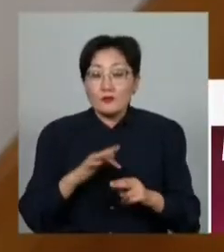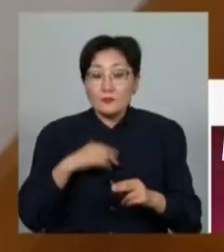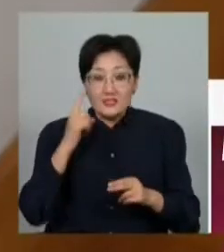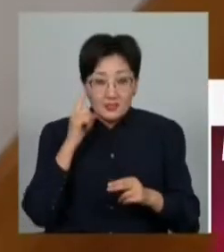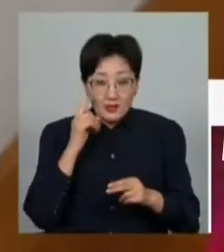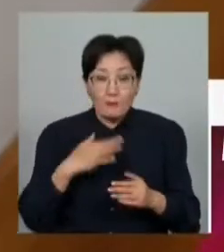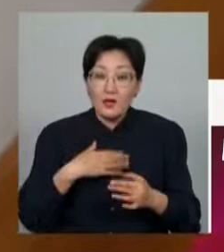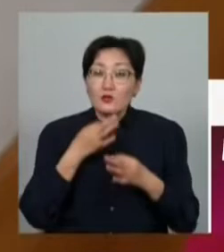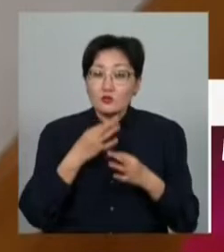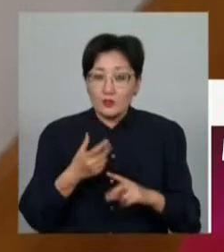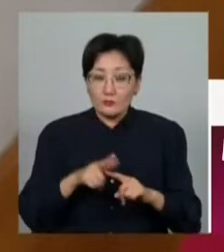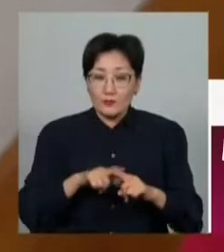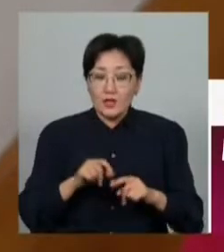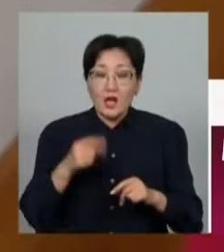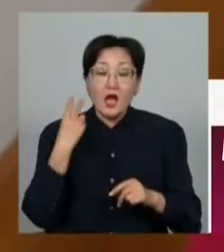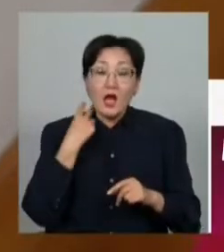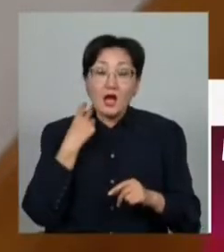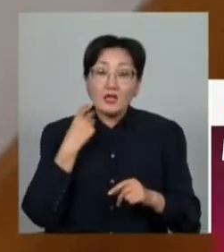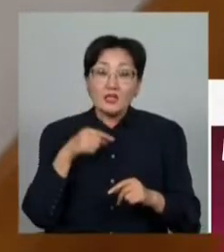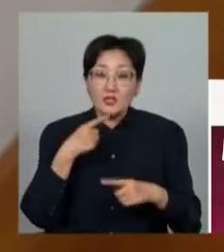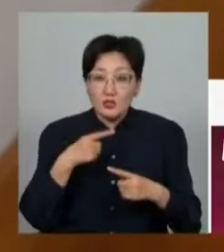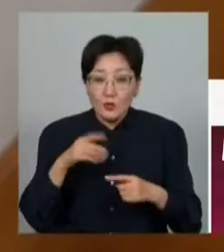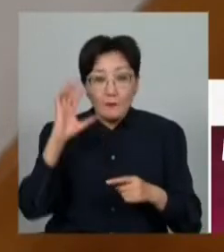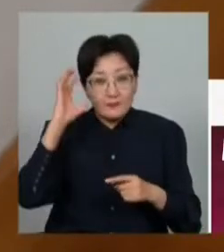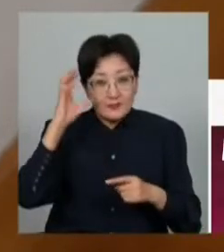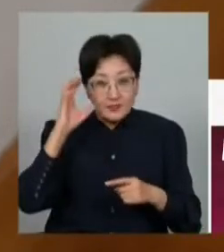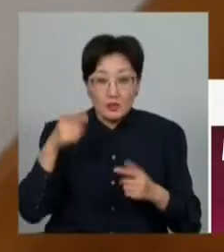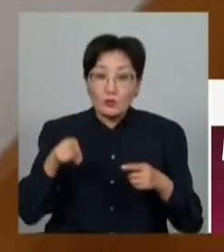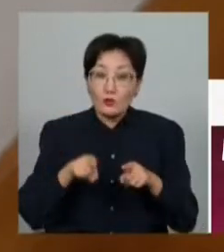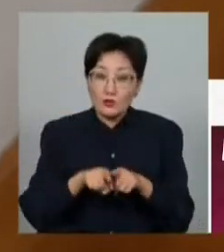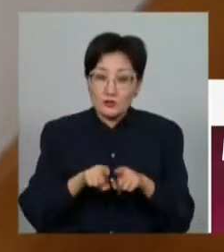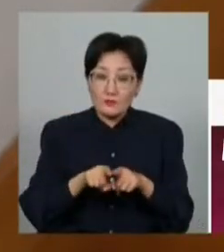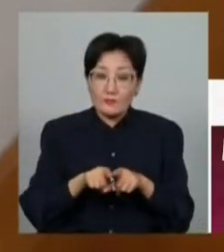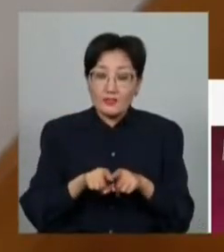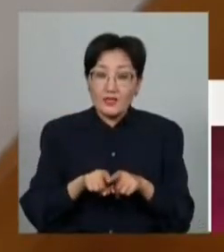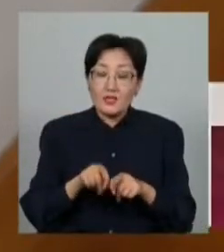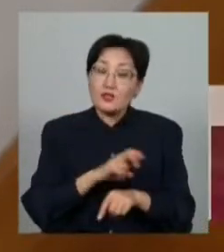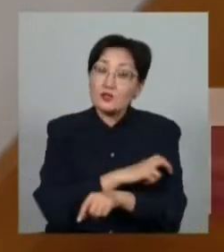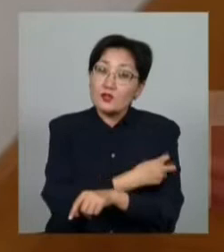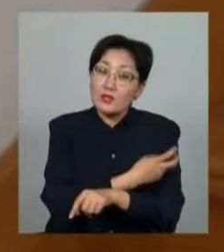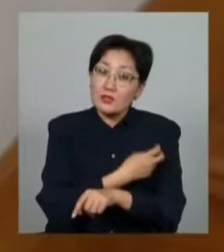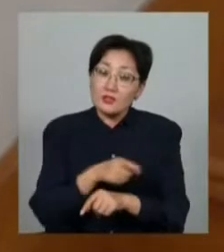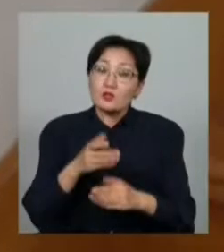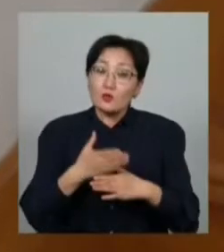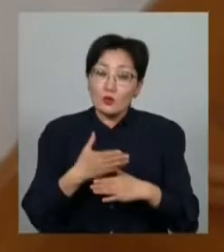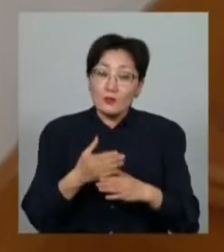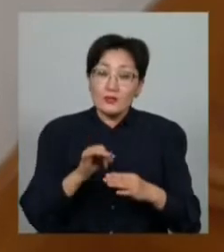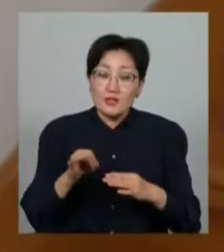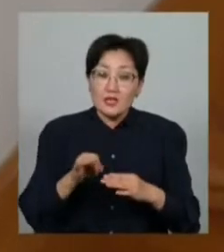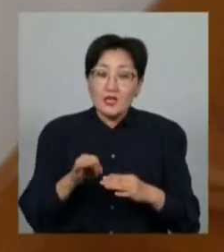ұнайды. Осы жерде ағылшын тілін, психологиялық осындай дәрігердің көмегін,